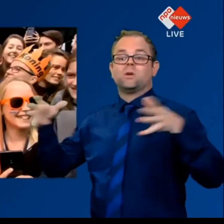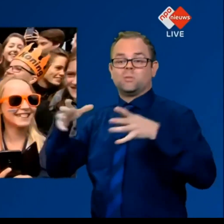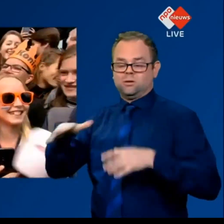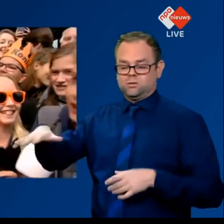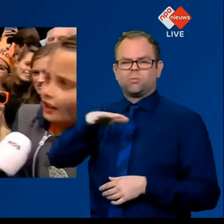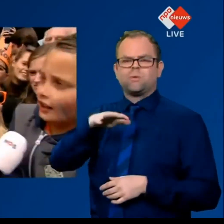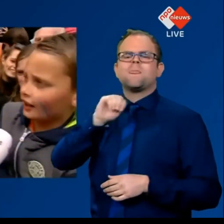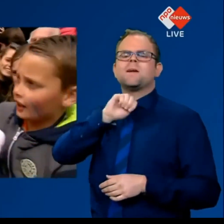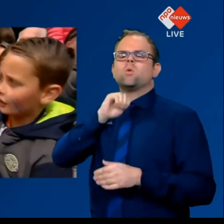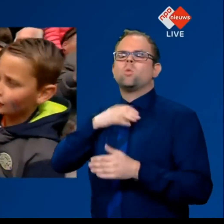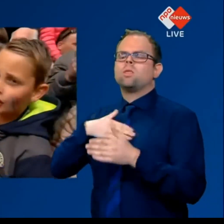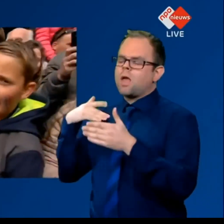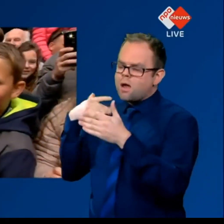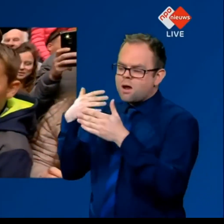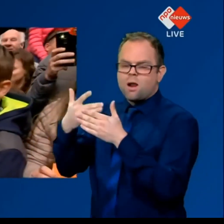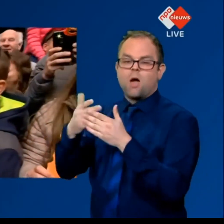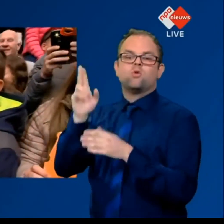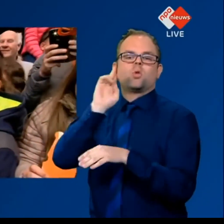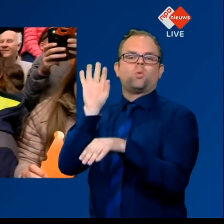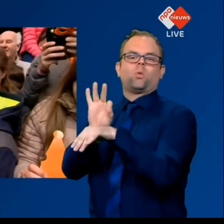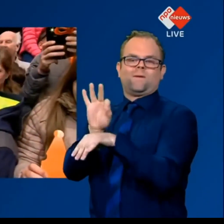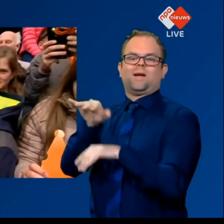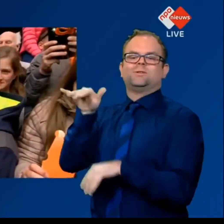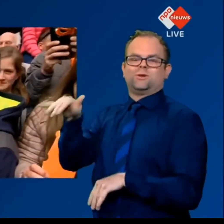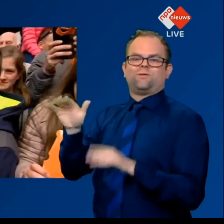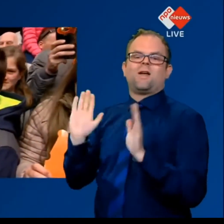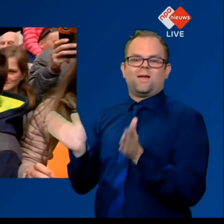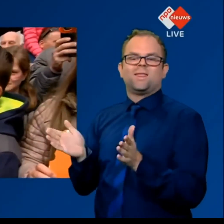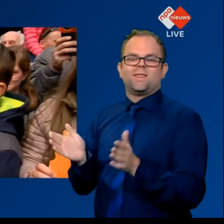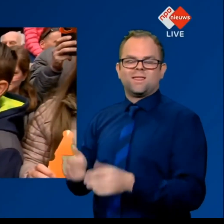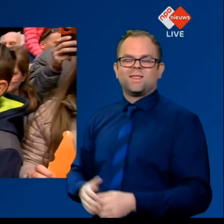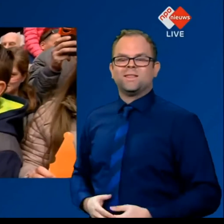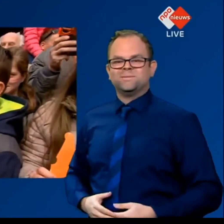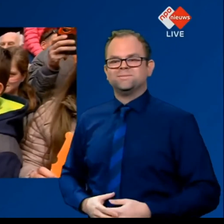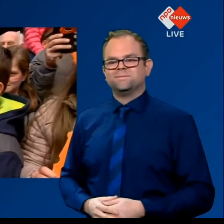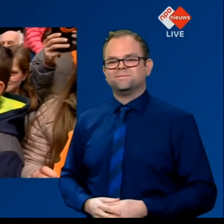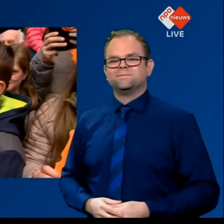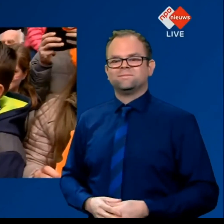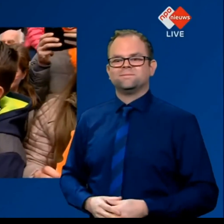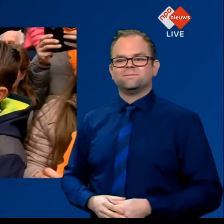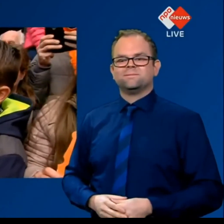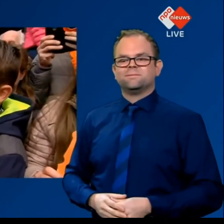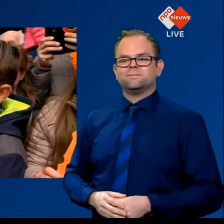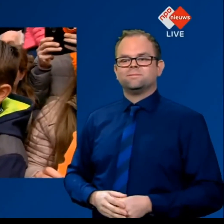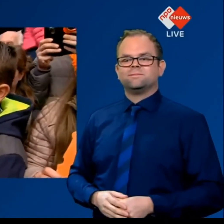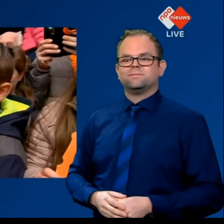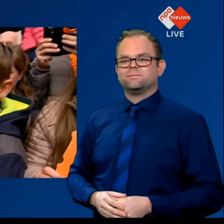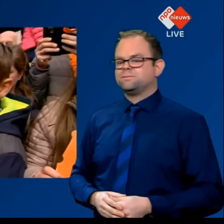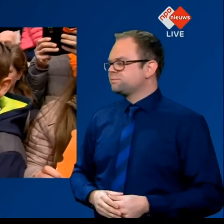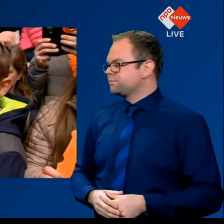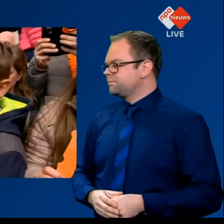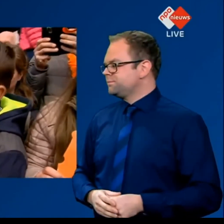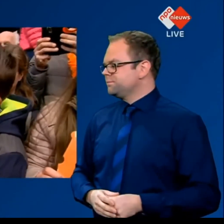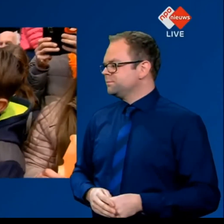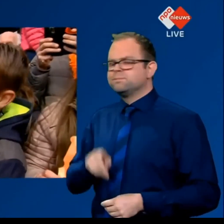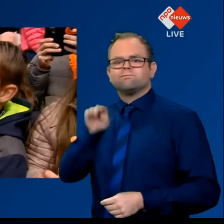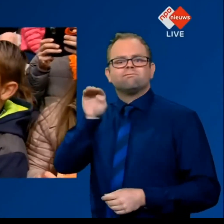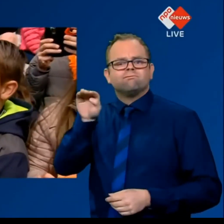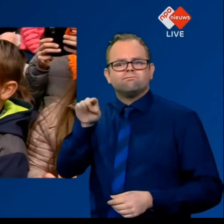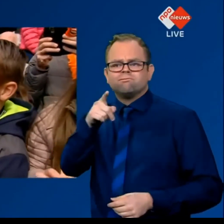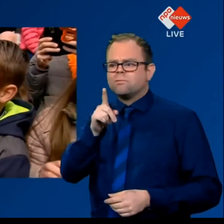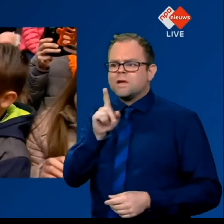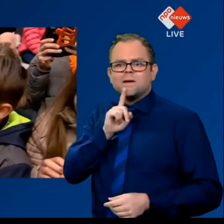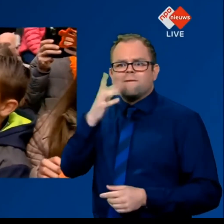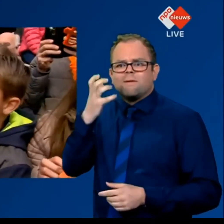Wie wil jij zien? Nora, dat is mijn vriendin. Oh, je wil helemaal niet de koninklijke familie zien? Ja, dat